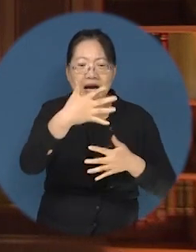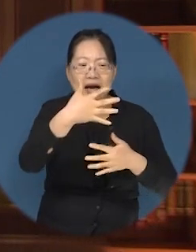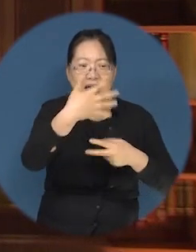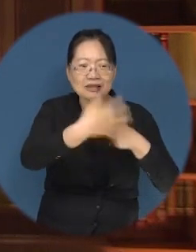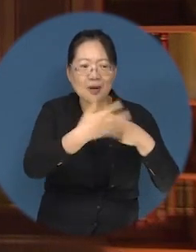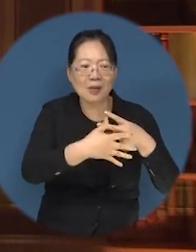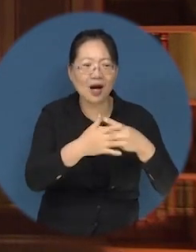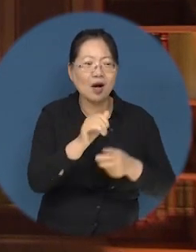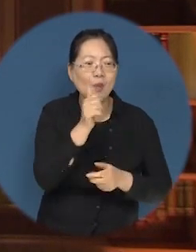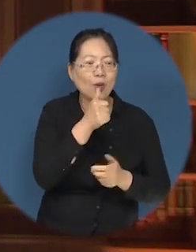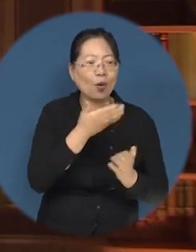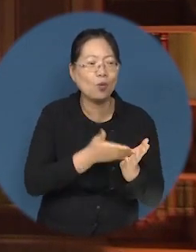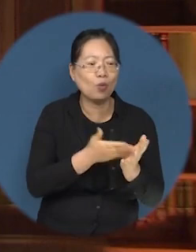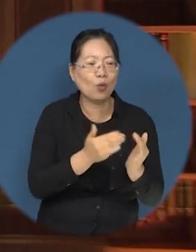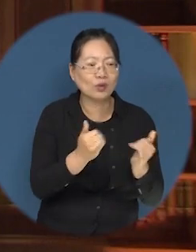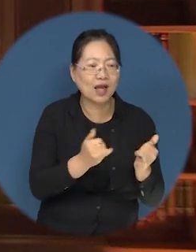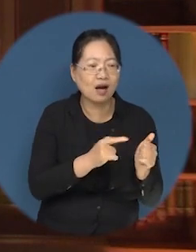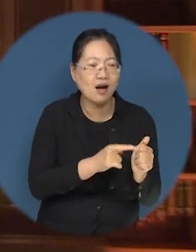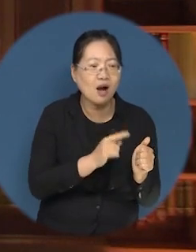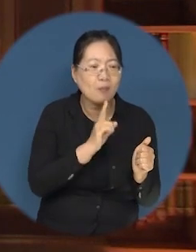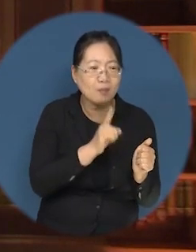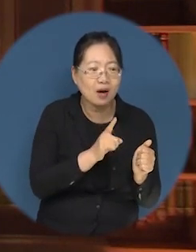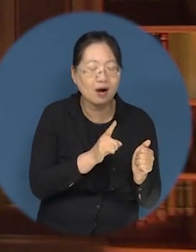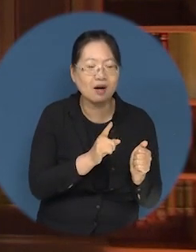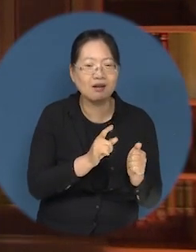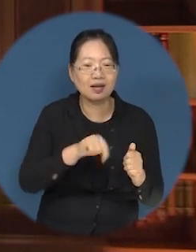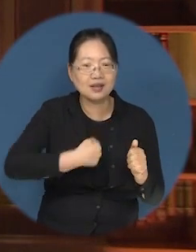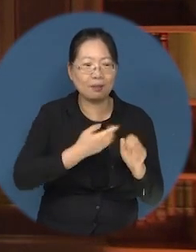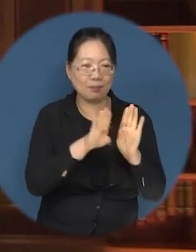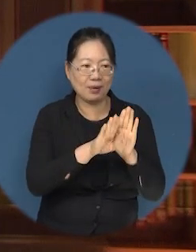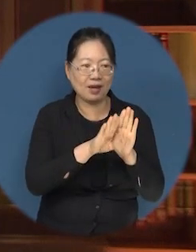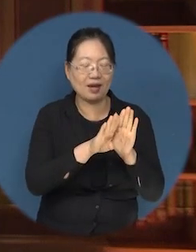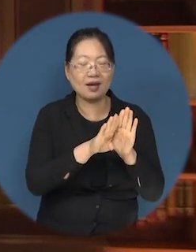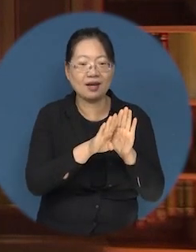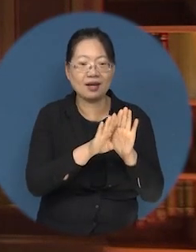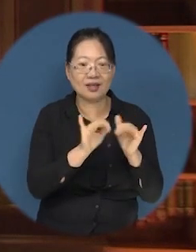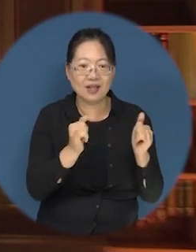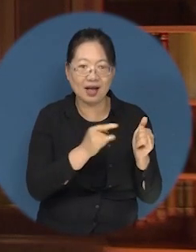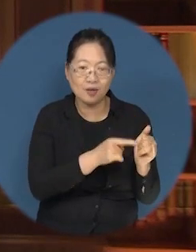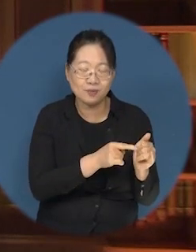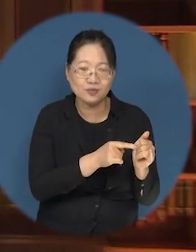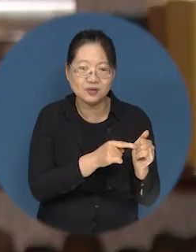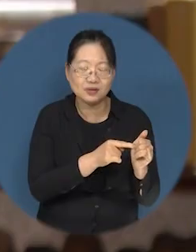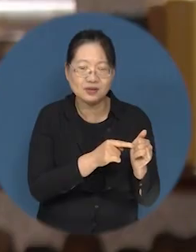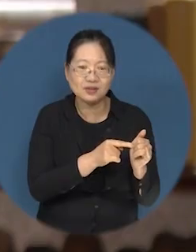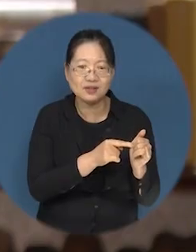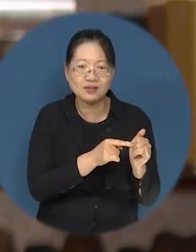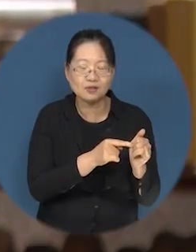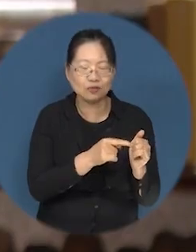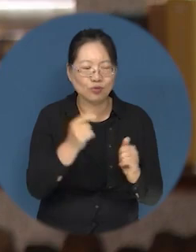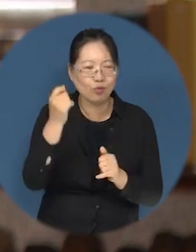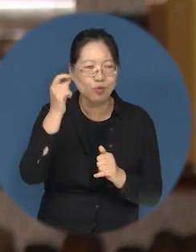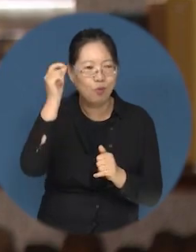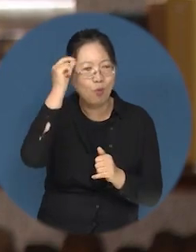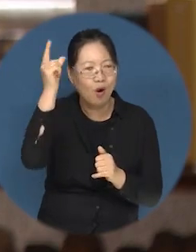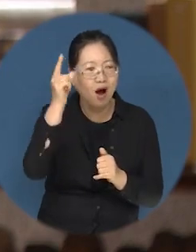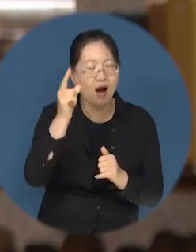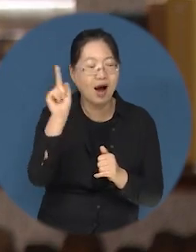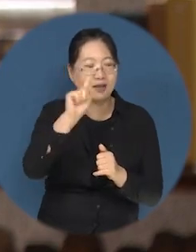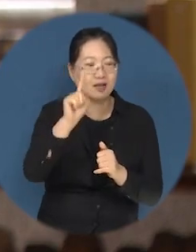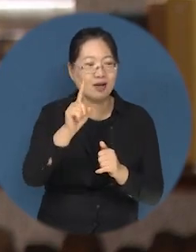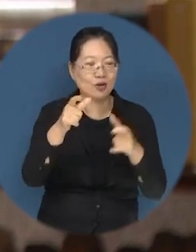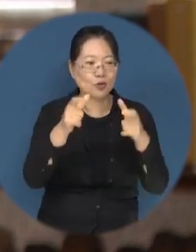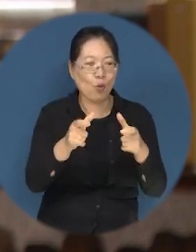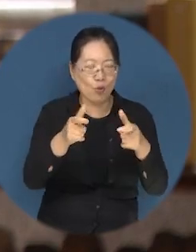변호사 예. 마찬가지지만 예, 예. 자폐증을 갖고 있는 분들은 또 의외로 천재적인 예. 어떤 한